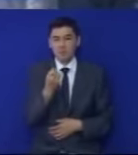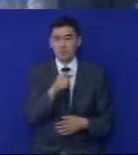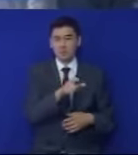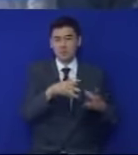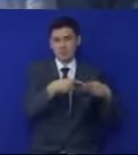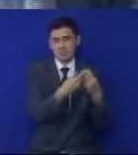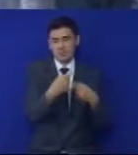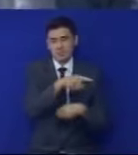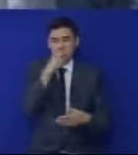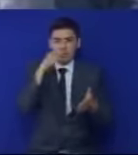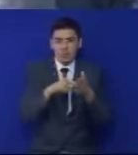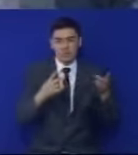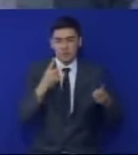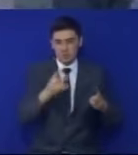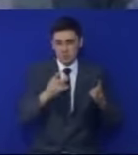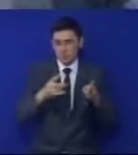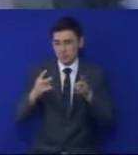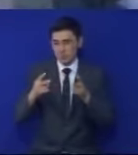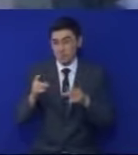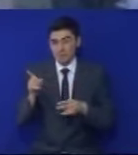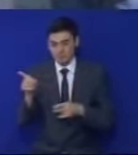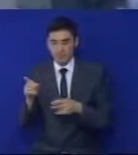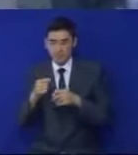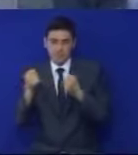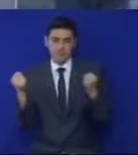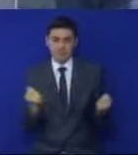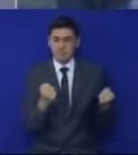жанұяларға көмектесті. Сол жанұялардың балаларын